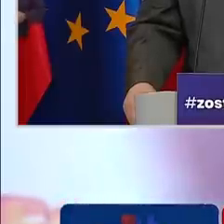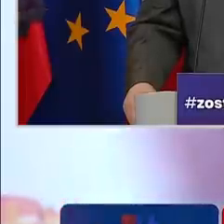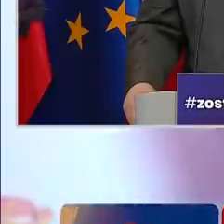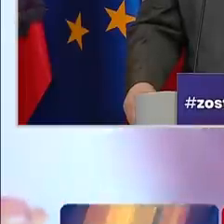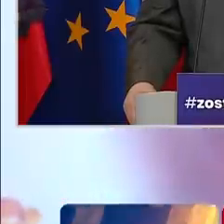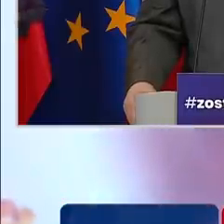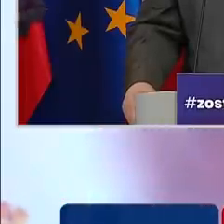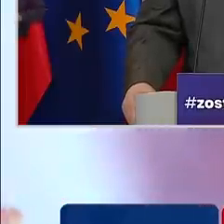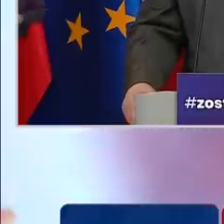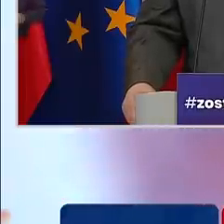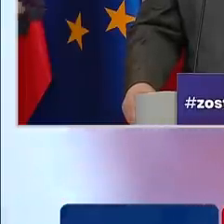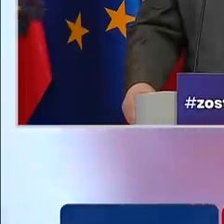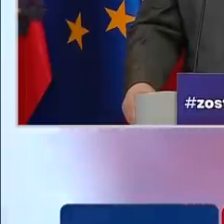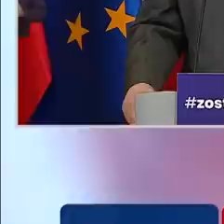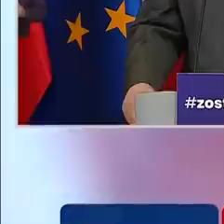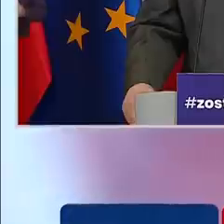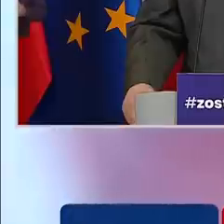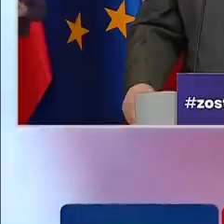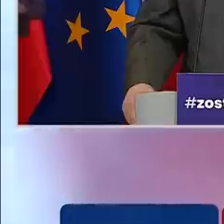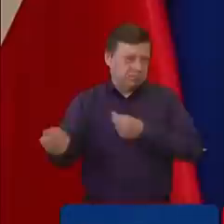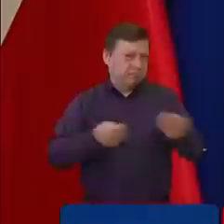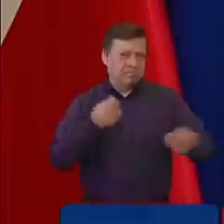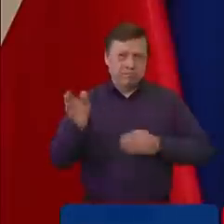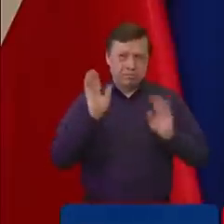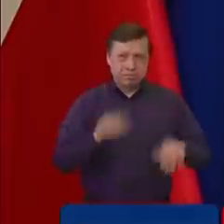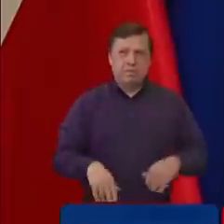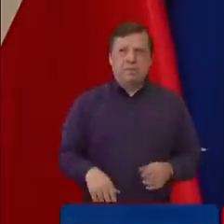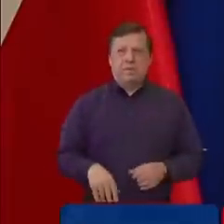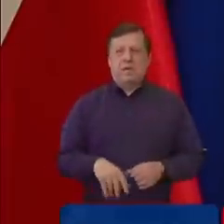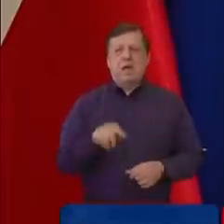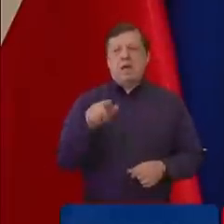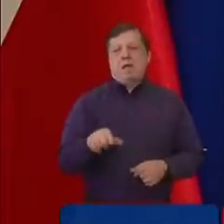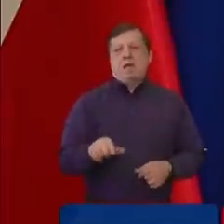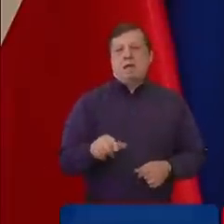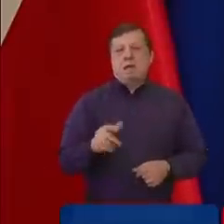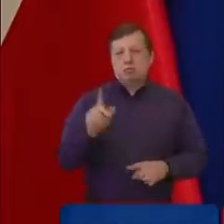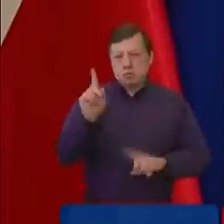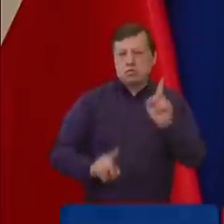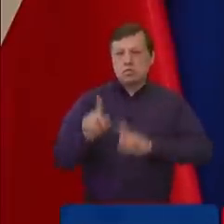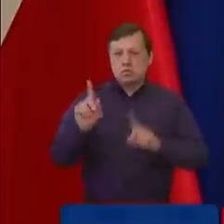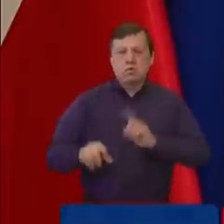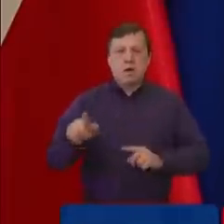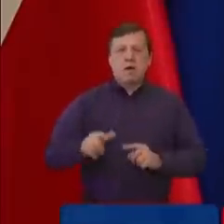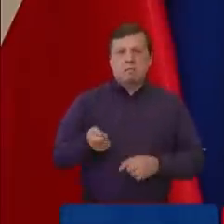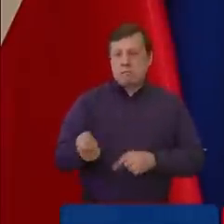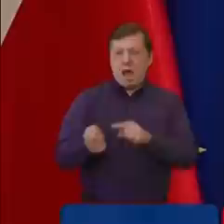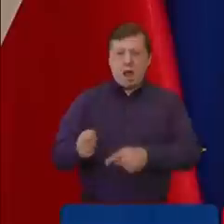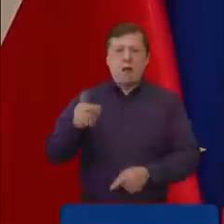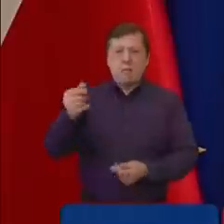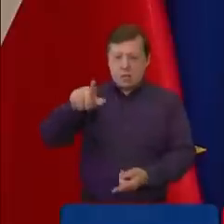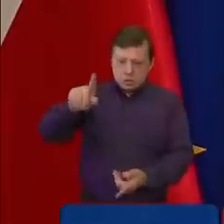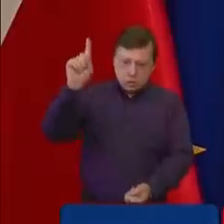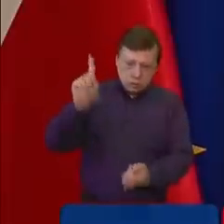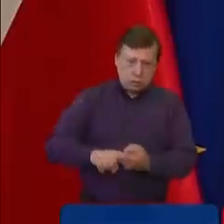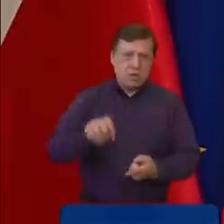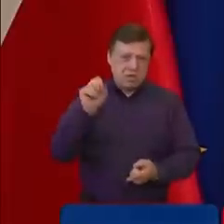gotówki są takie, że na pewno ich nie zabraknie. Może być kwestia, że jakieś bankowozy banków komercyjnych czy firm, które dostarczają bezpośrednio do